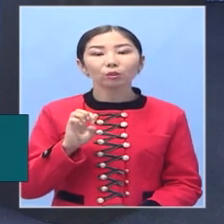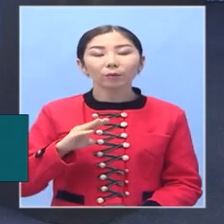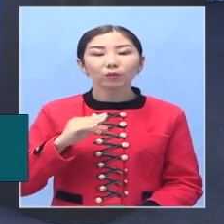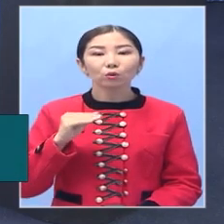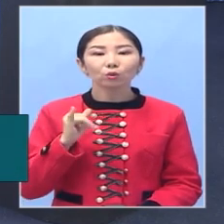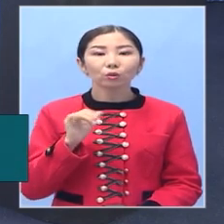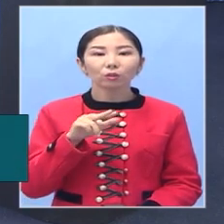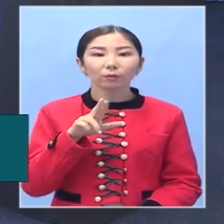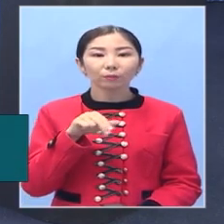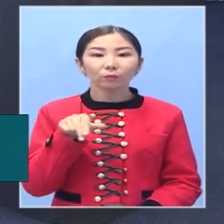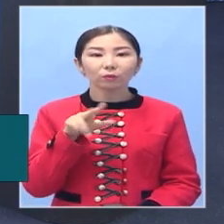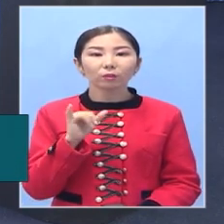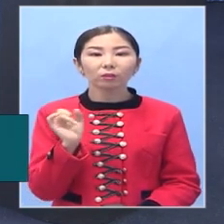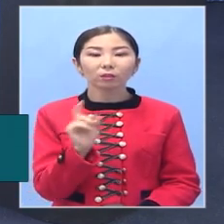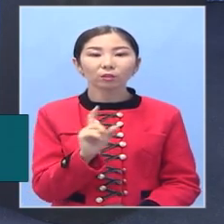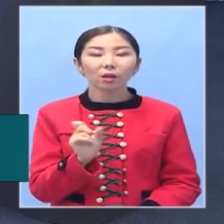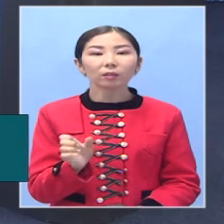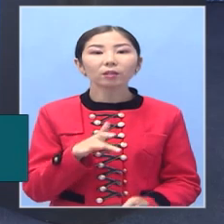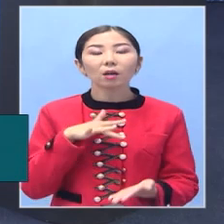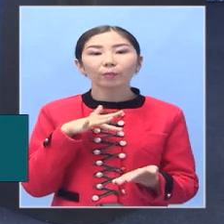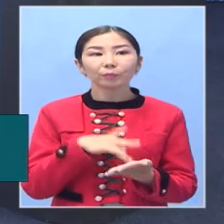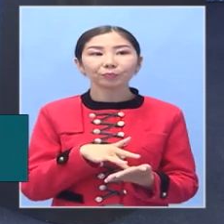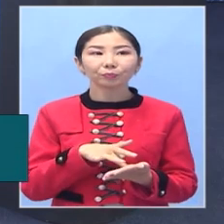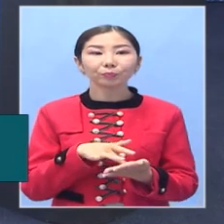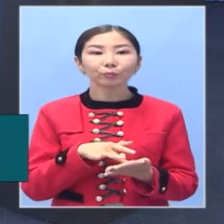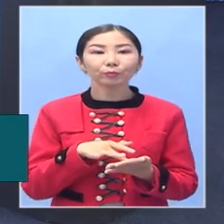шағын ауданы бар, мысалы. Мына